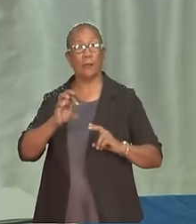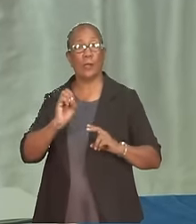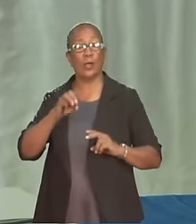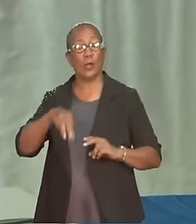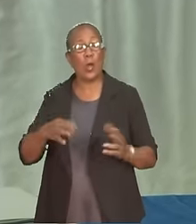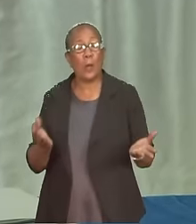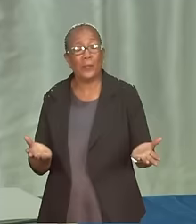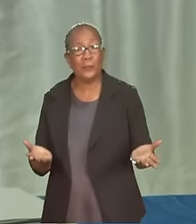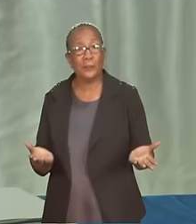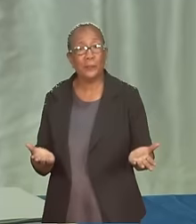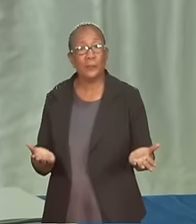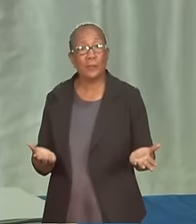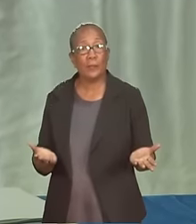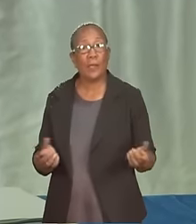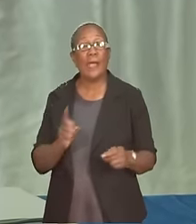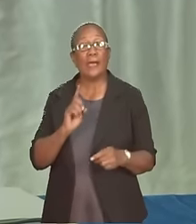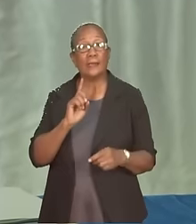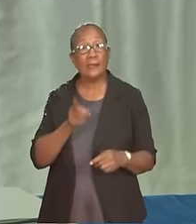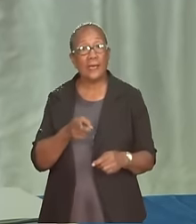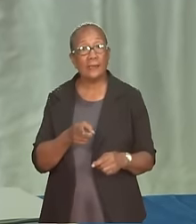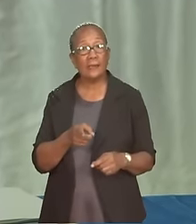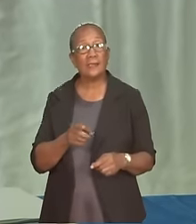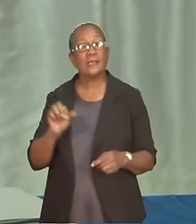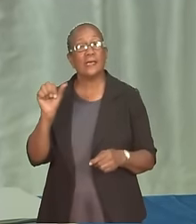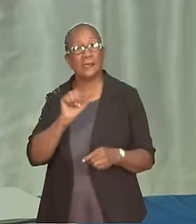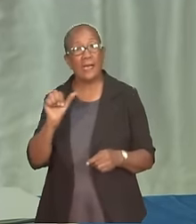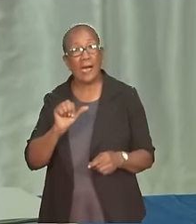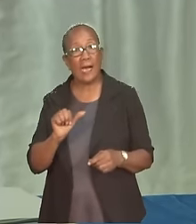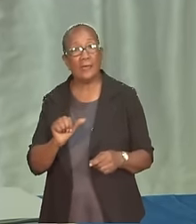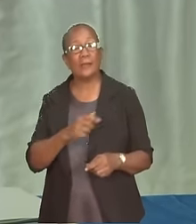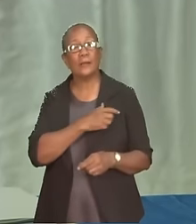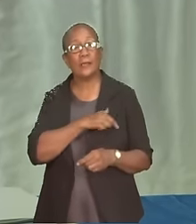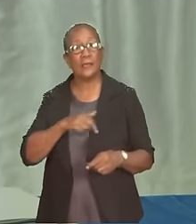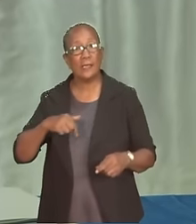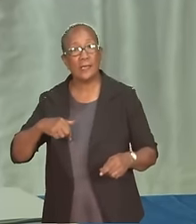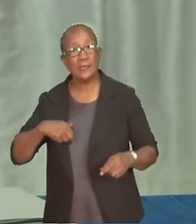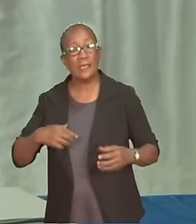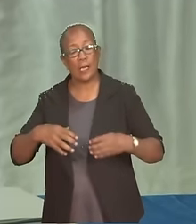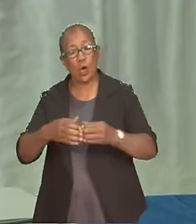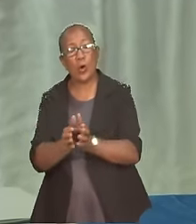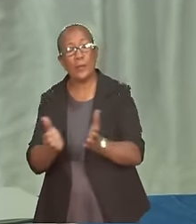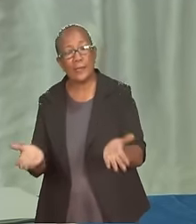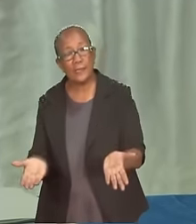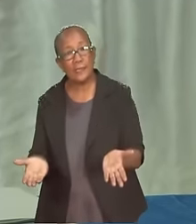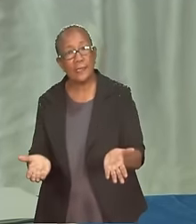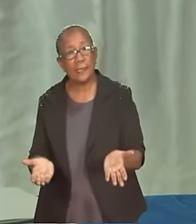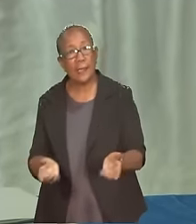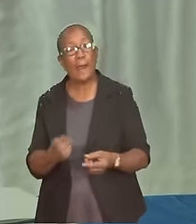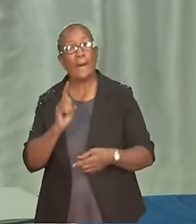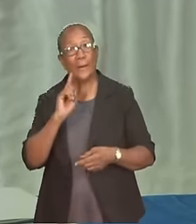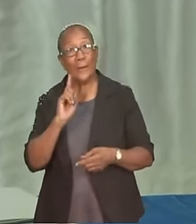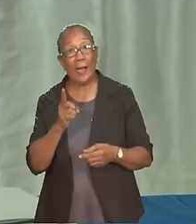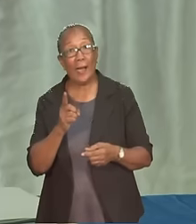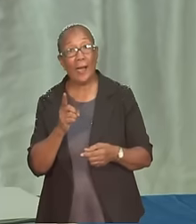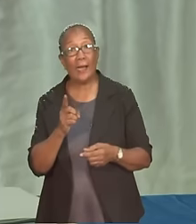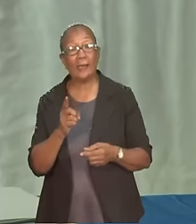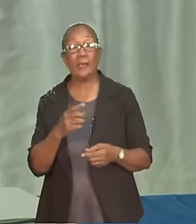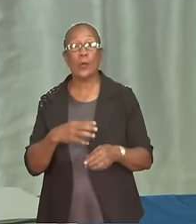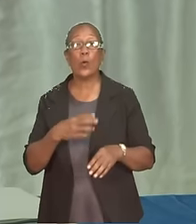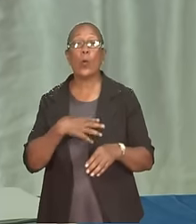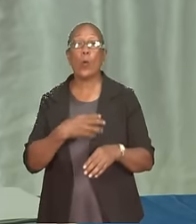bij elkaar. En dat is dan weer een andere presidentiële commissie. Maar nogmaals, ze zijn